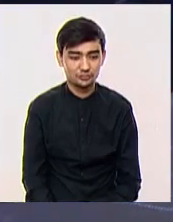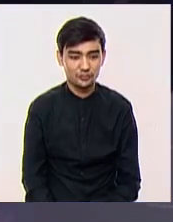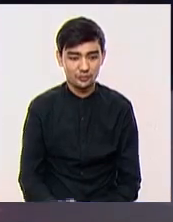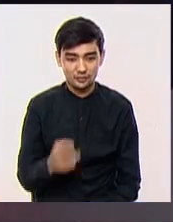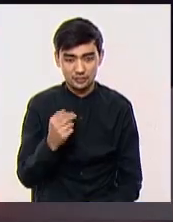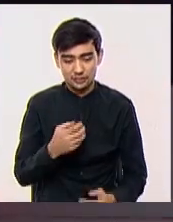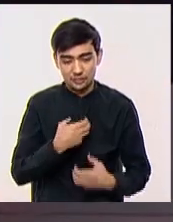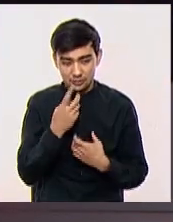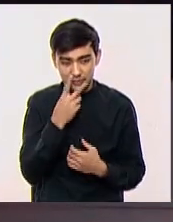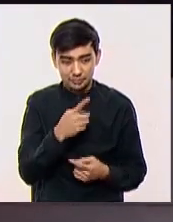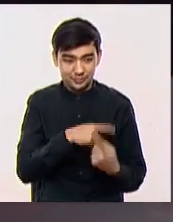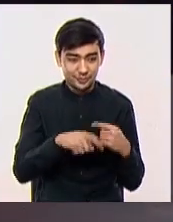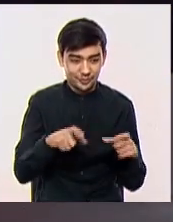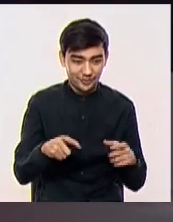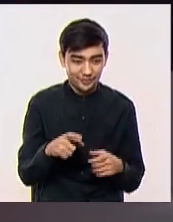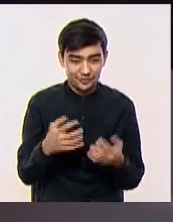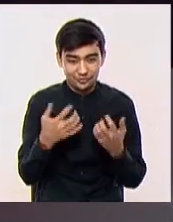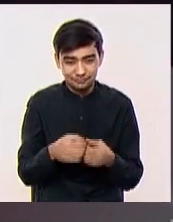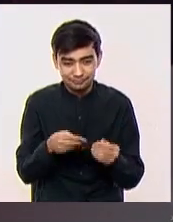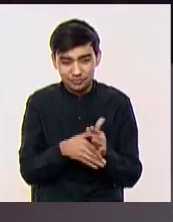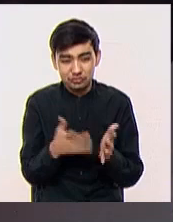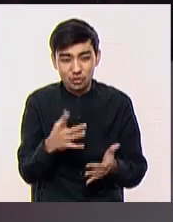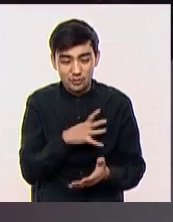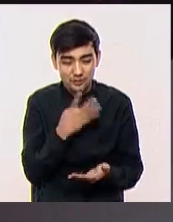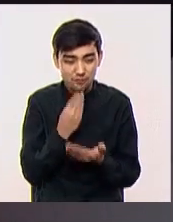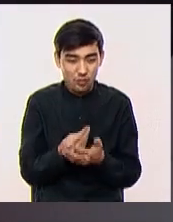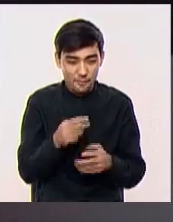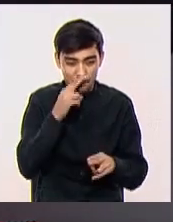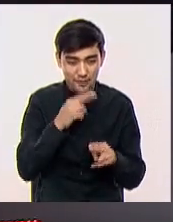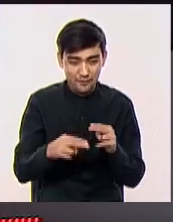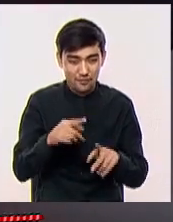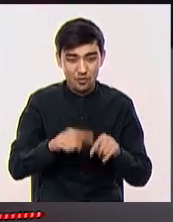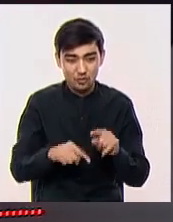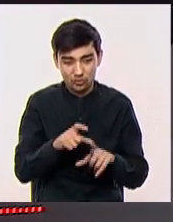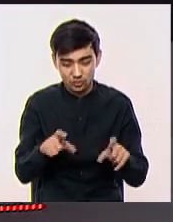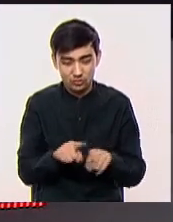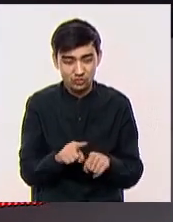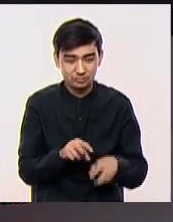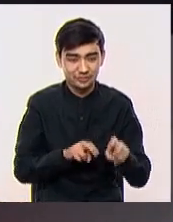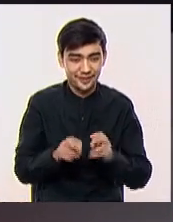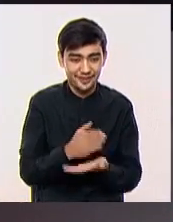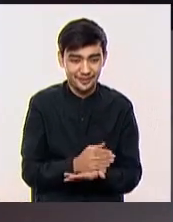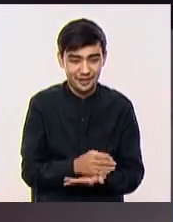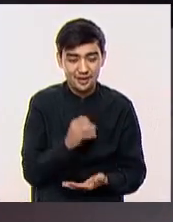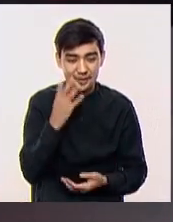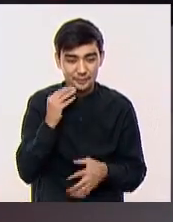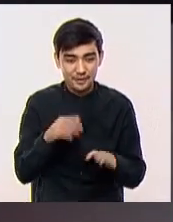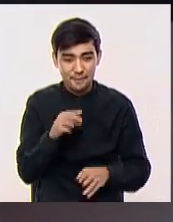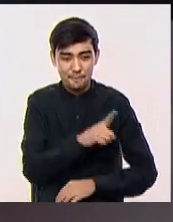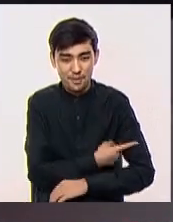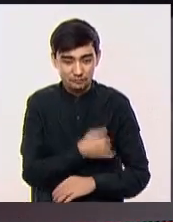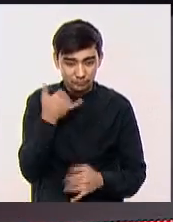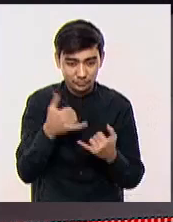Да уж. Пока предприниматели подсчитывают ущерб, своих пропавших родных разыскивают алматинцы. Они звонят в больницы,